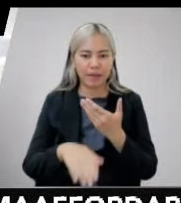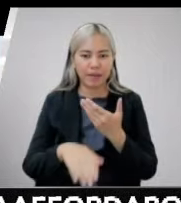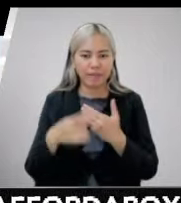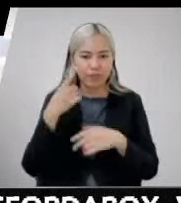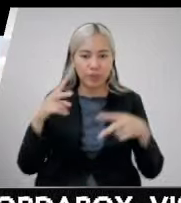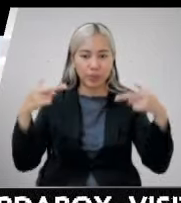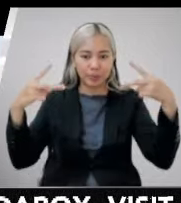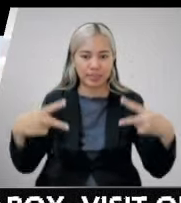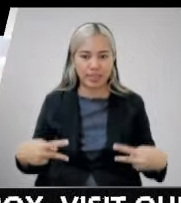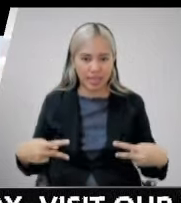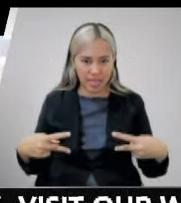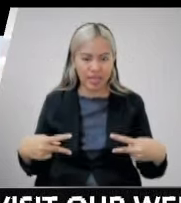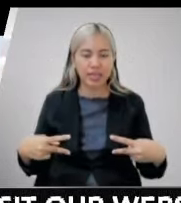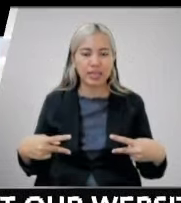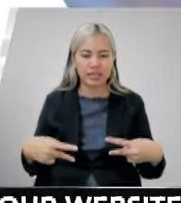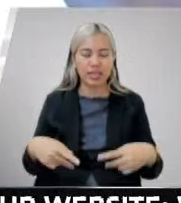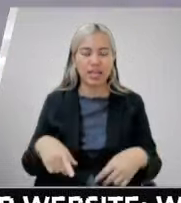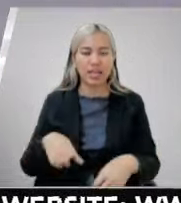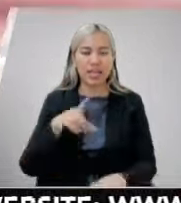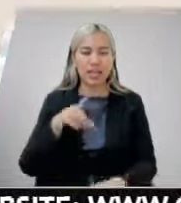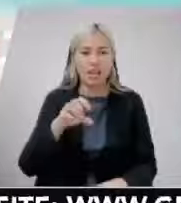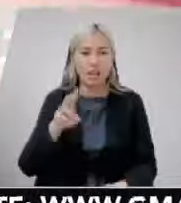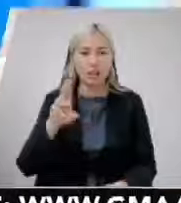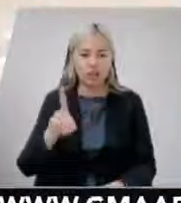label na Loud.